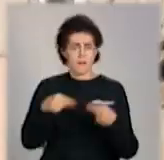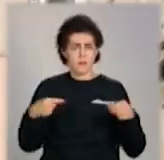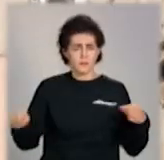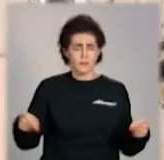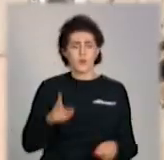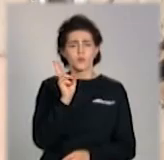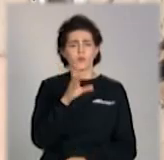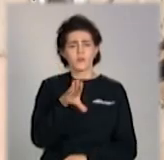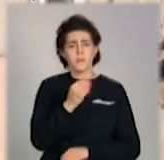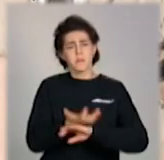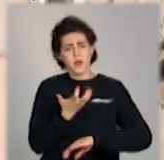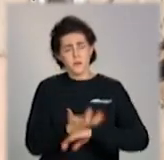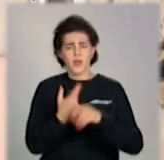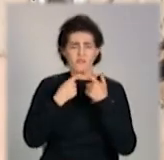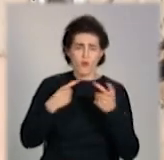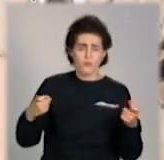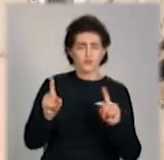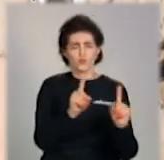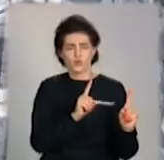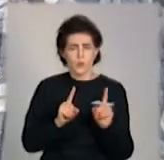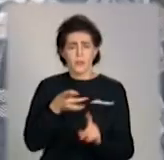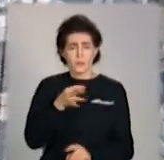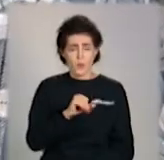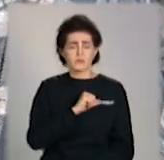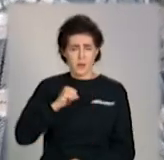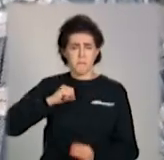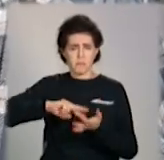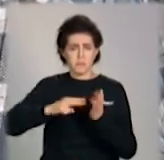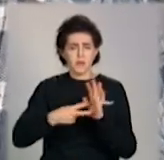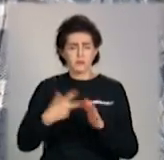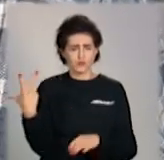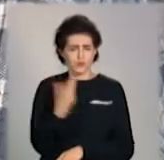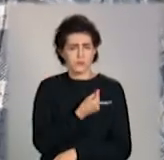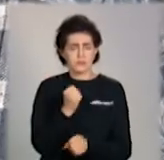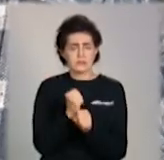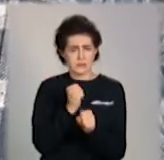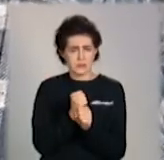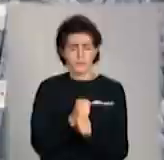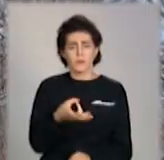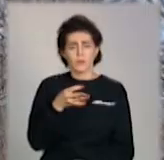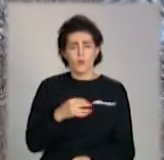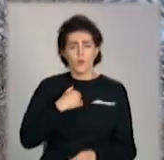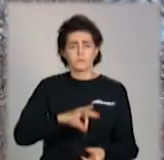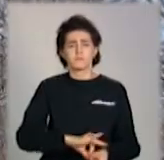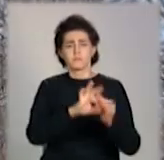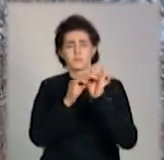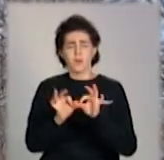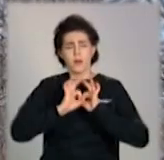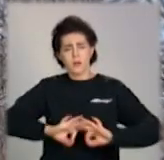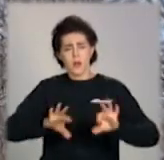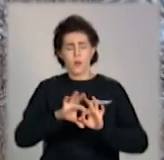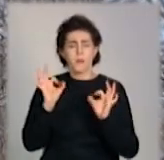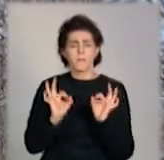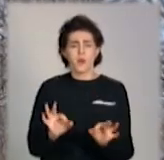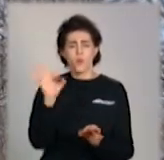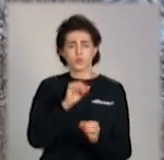переважно через брак інформації. Проте сама планує зробити щеплення, тому й вирішила роз'яснювати необхідність